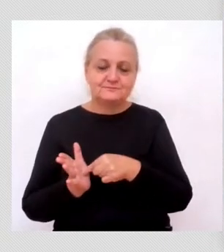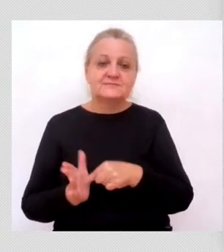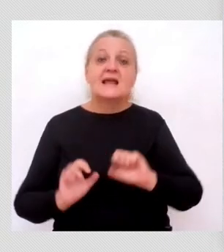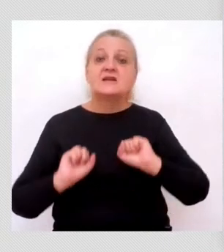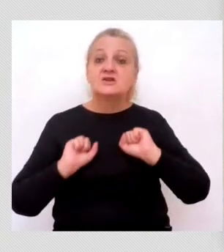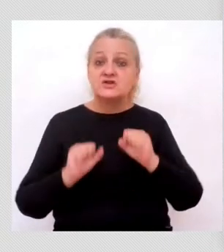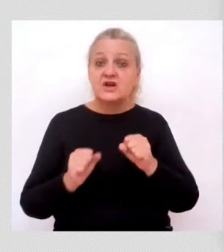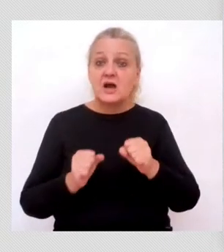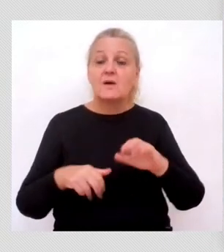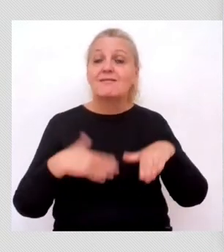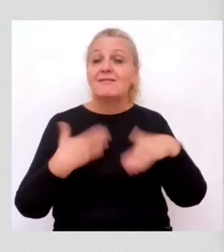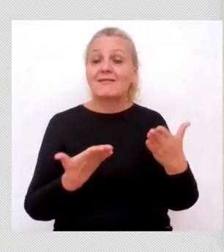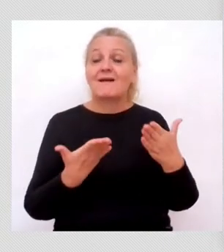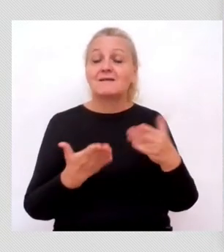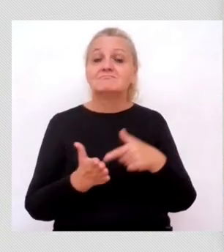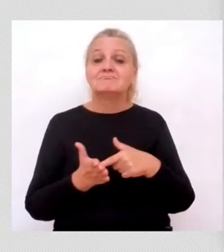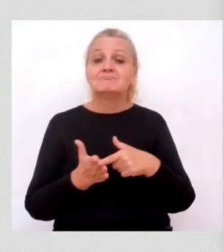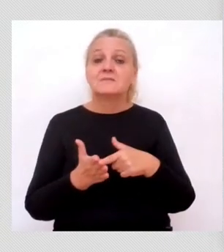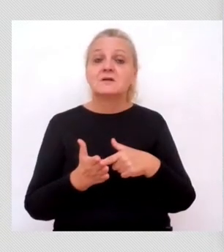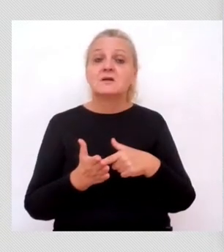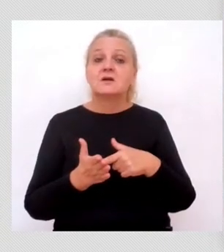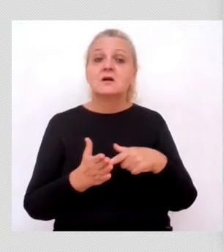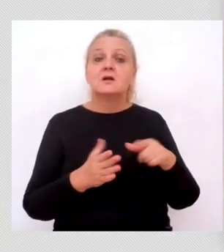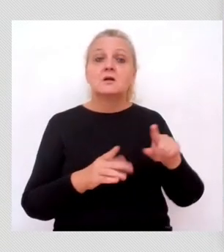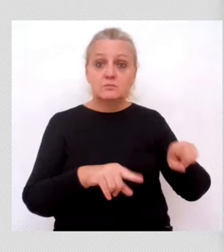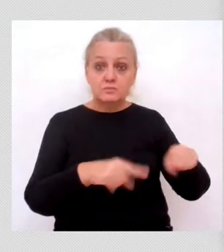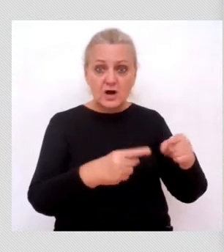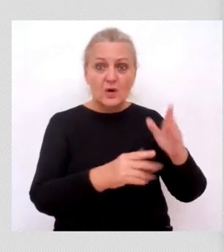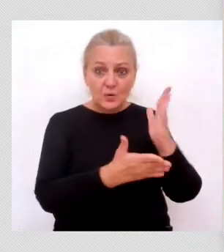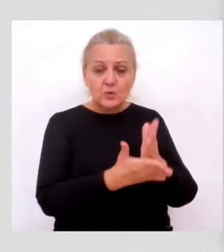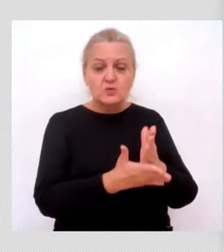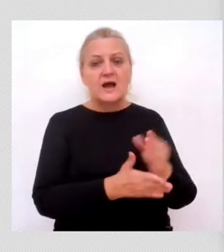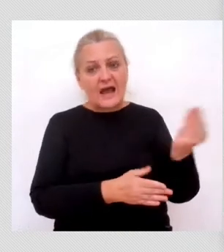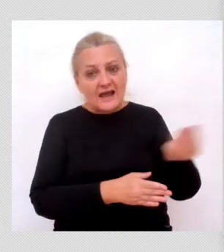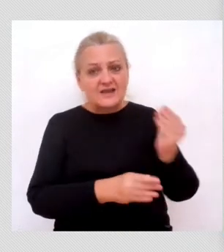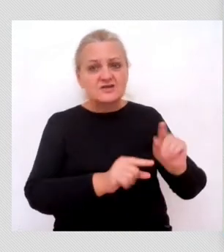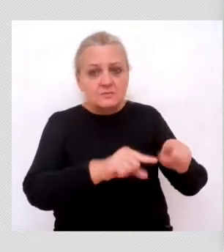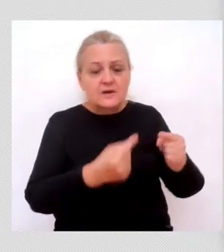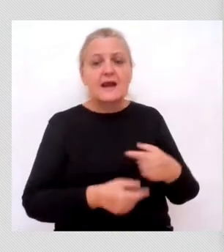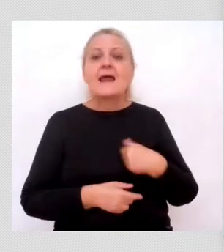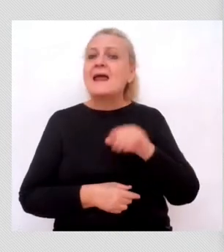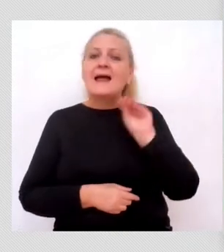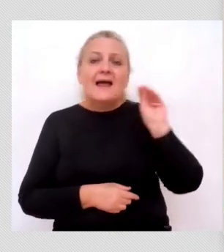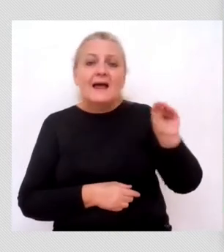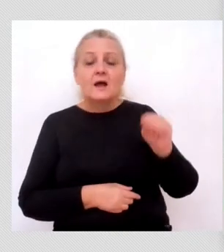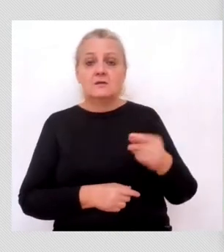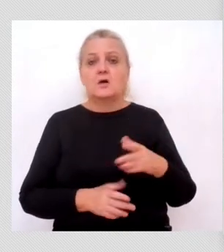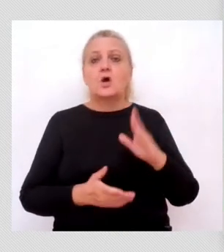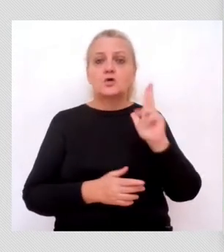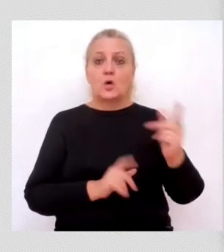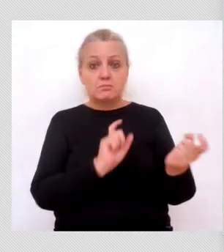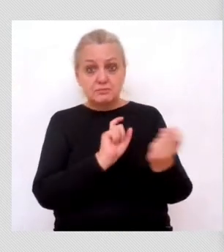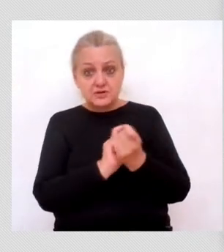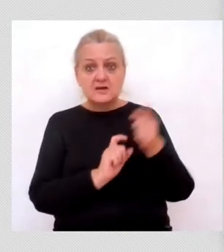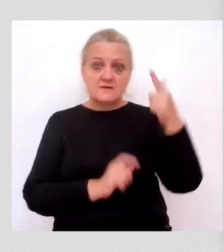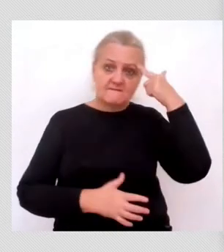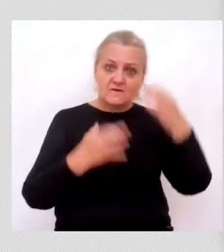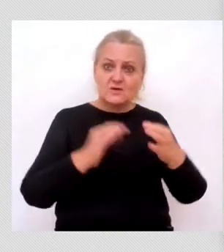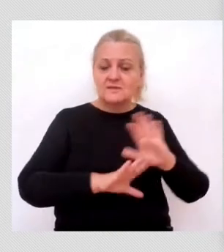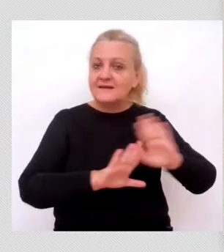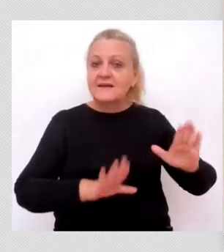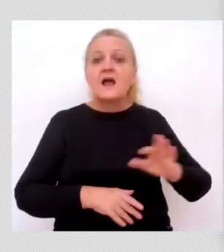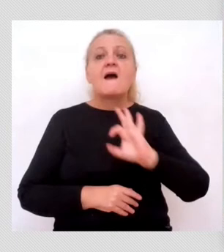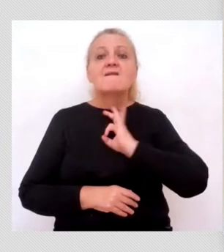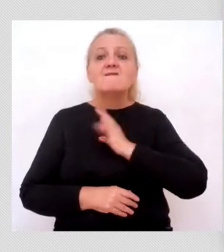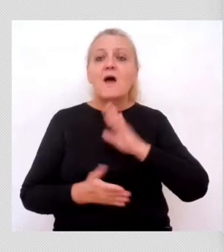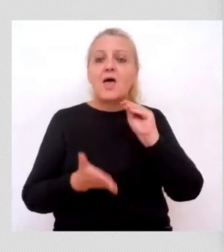Działania skierowane na rzecz przekonywania przekonanych. Nie idzie się do tych, którzy są przeciwni albo mają wątpliwości, tylko idzie się do swoich,